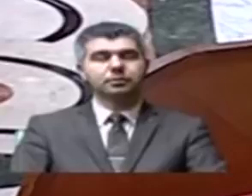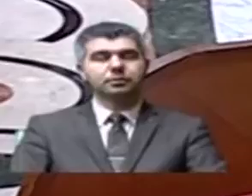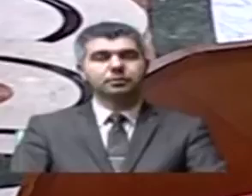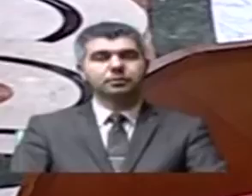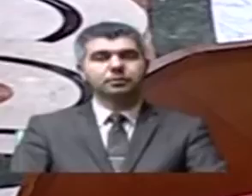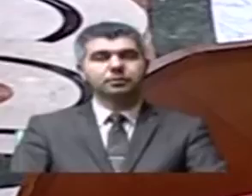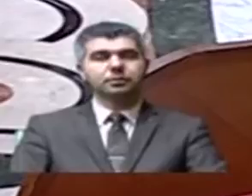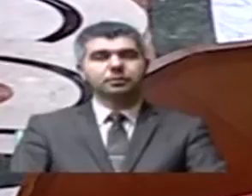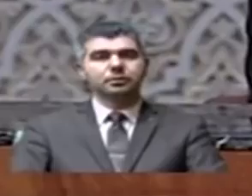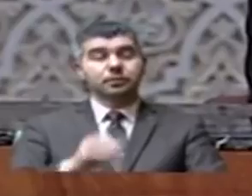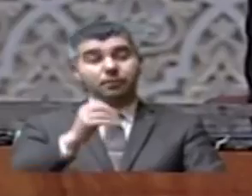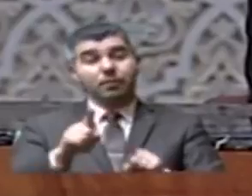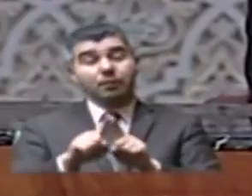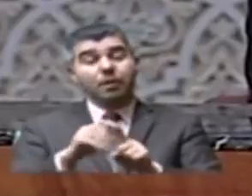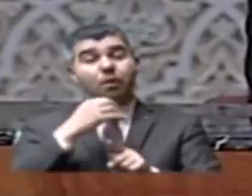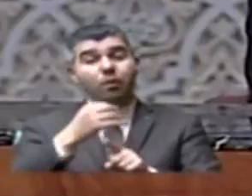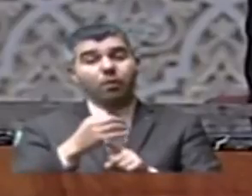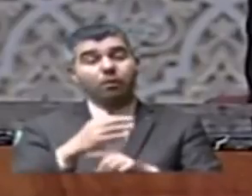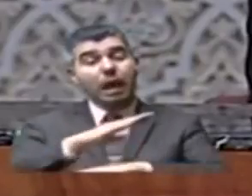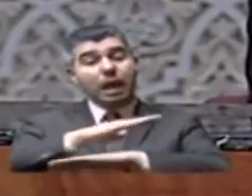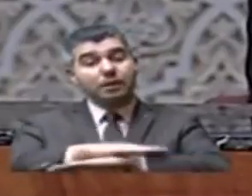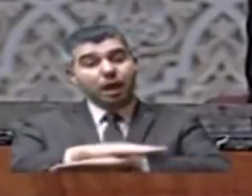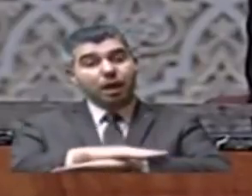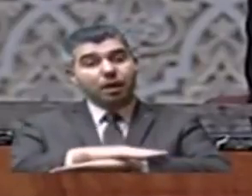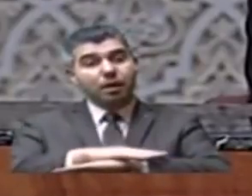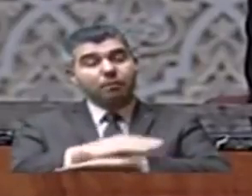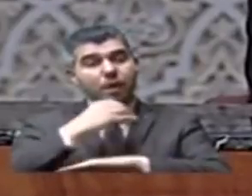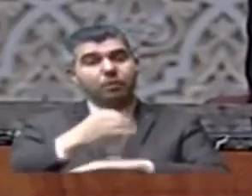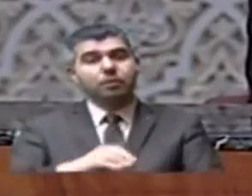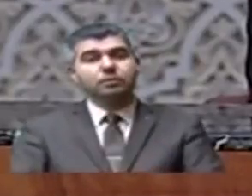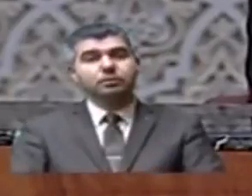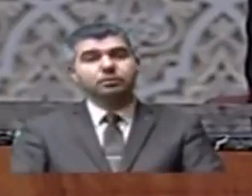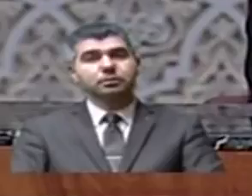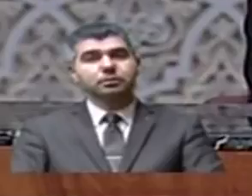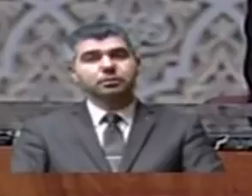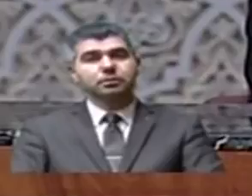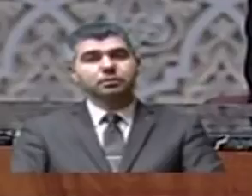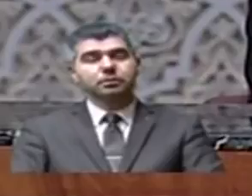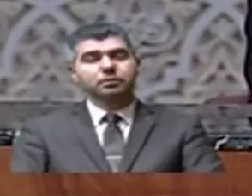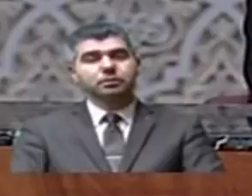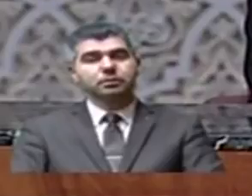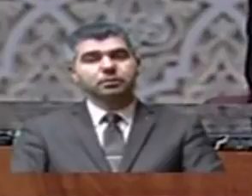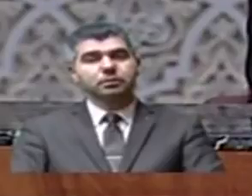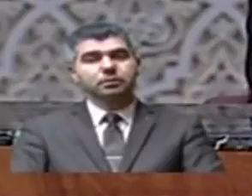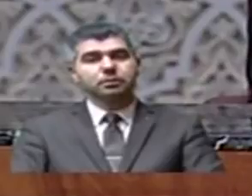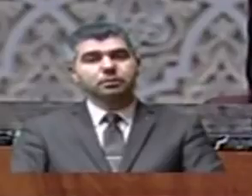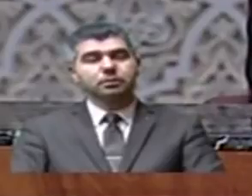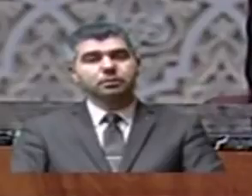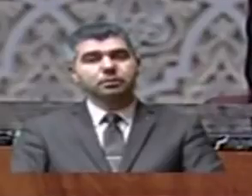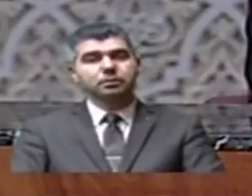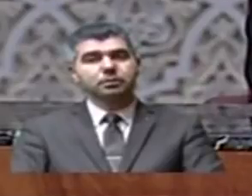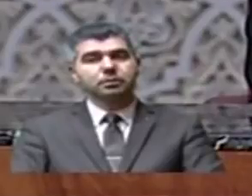يا إما سنلتزم، نحن لسنا في سوق الله يخليكم، احنا ماشي في سوق، يا إما نلتزم يا إما نرفع